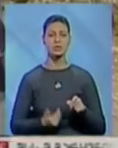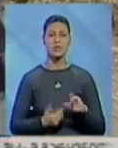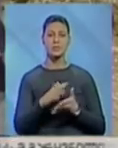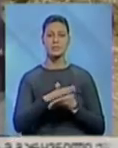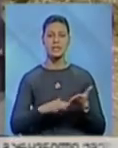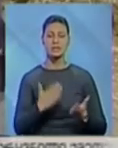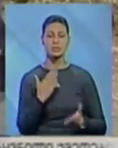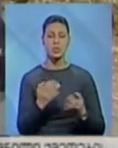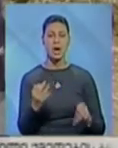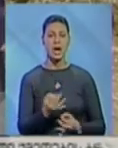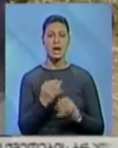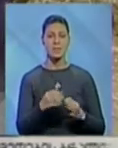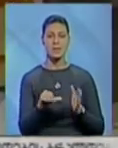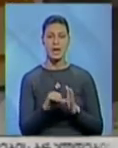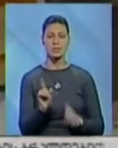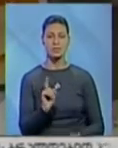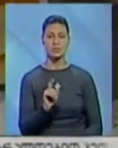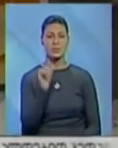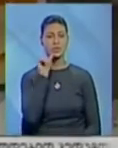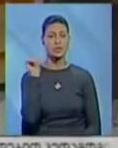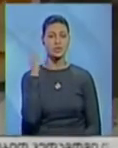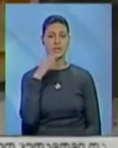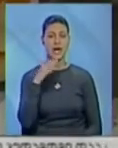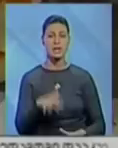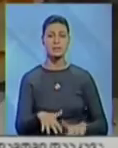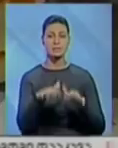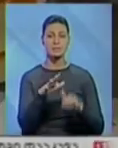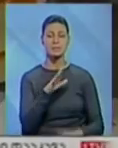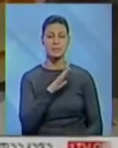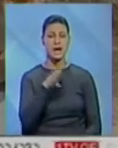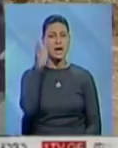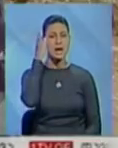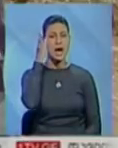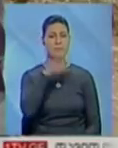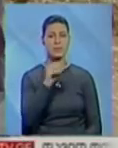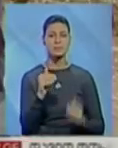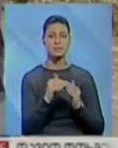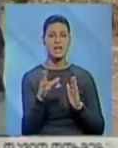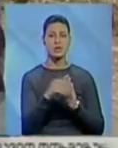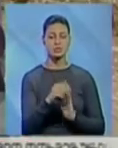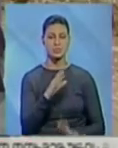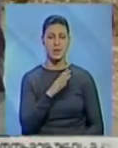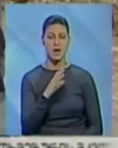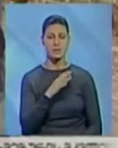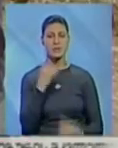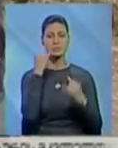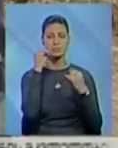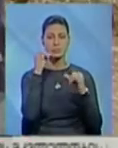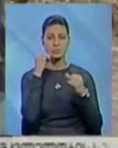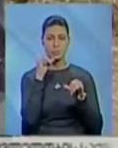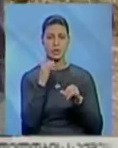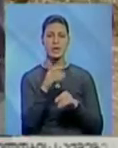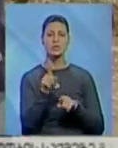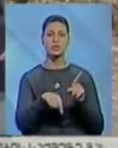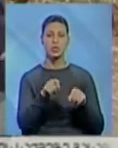გაგრძელება, თუ არაფერი არ გვეშველება რა. შარშან წყალი რო გადმოვიდა, ქათმები სახლში მყავდა, საქონელი